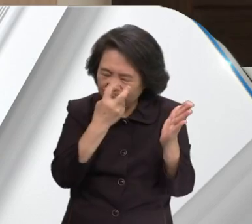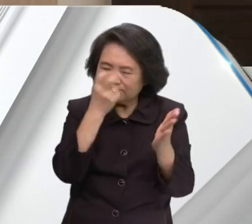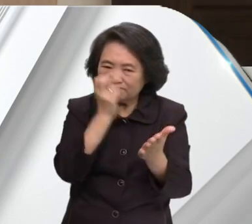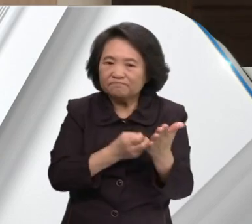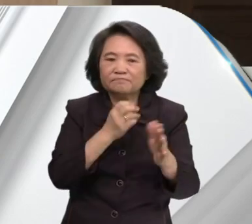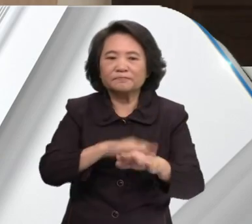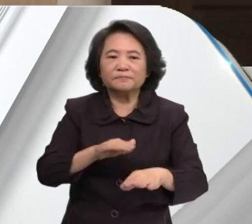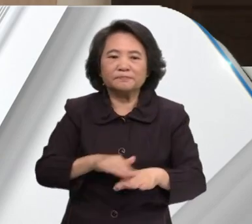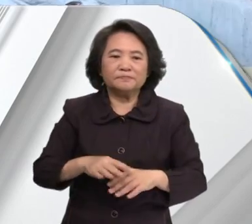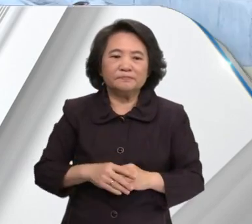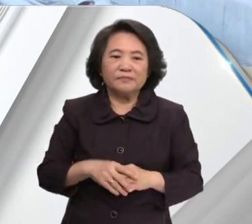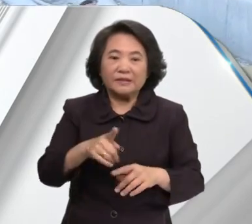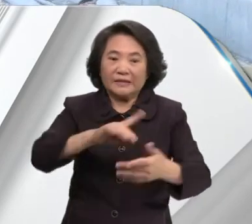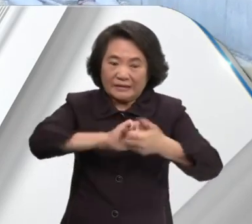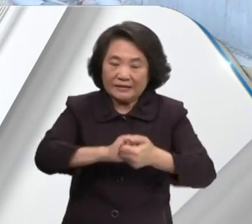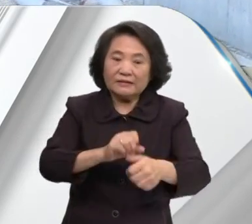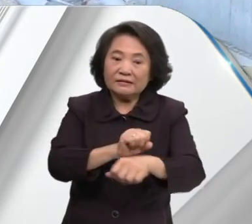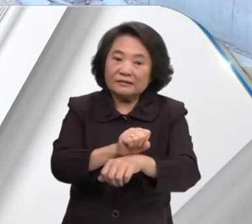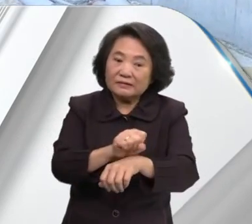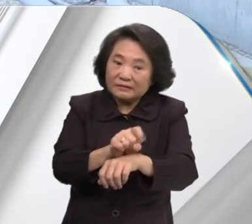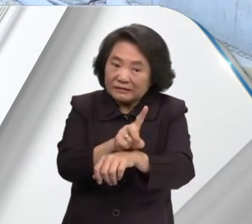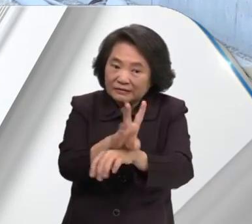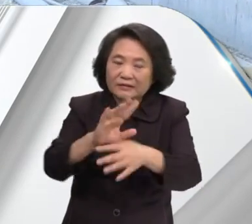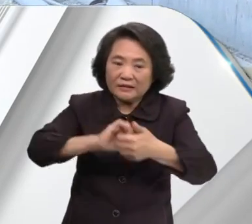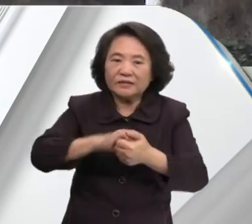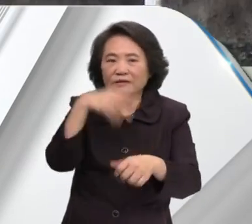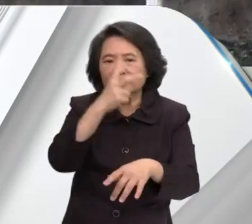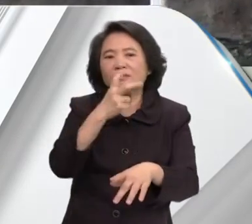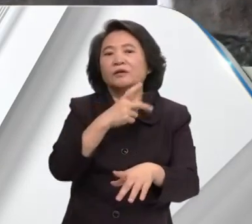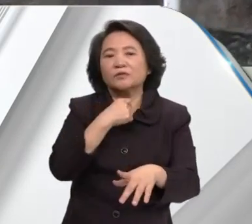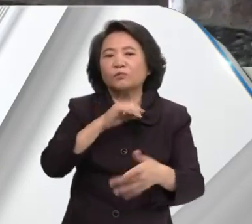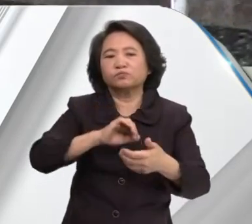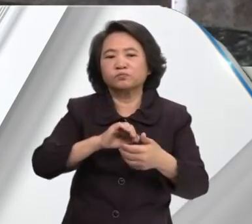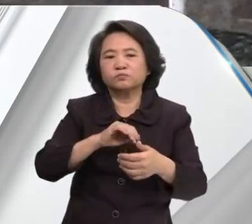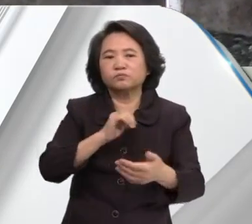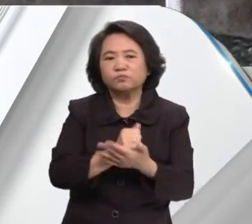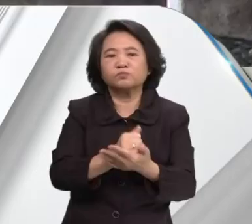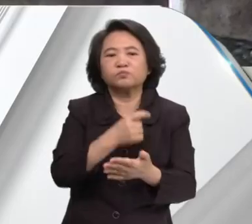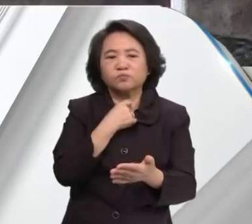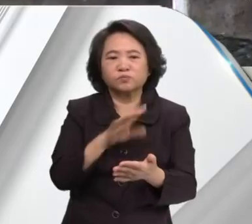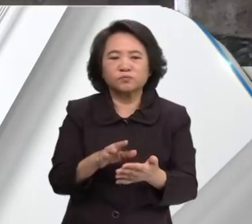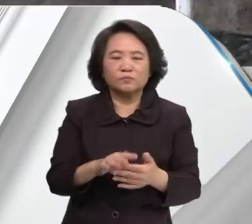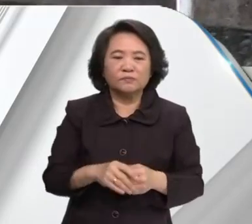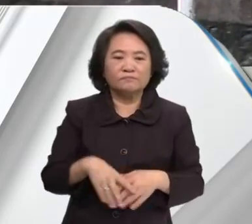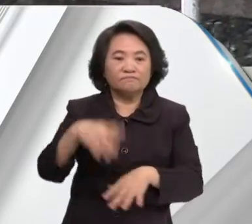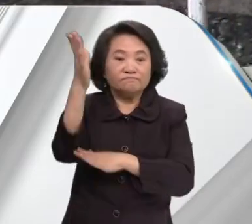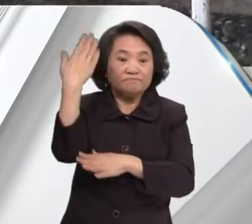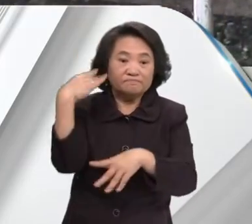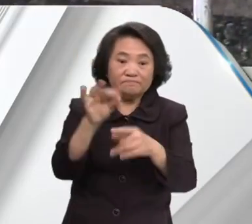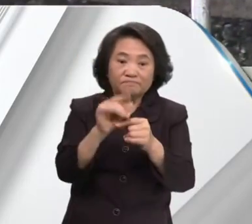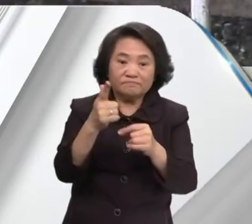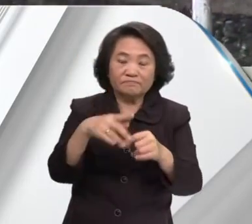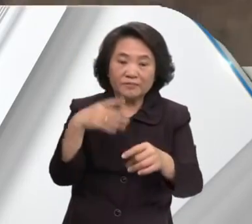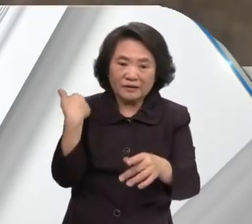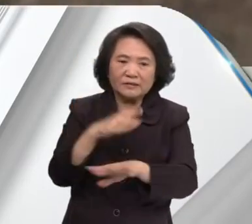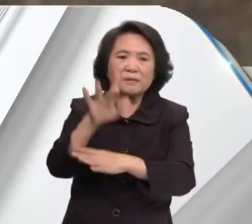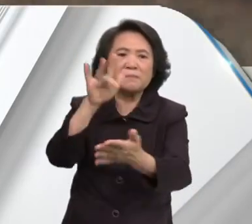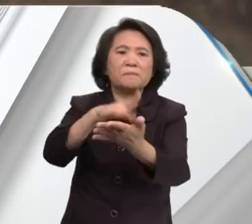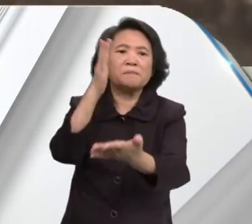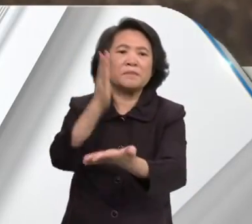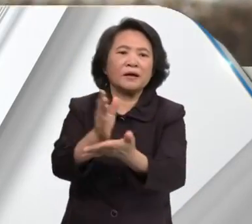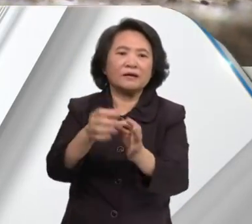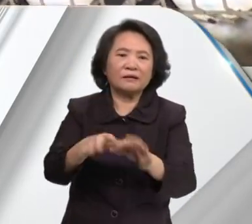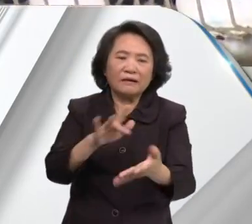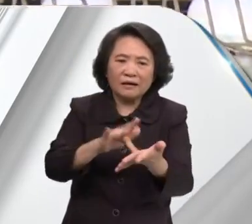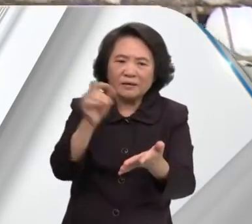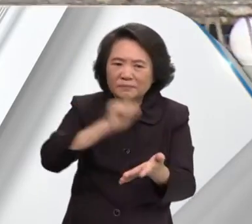把排程，就是说你几个小时之内一定要出来。 其实政府做第1806年就不准用粉扑尼来做结跳虫药